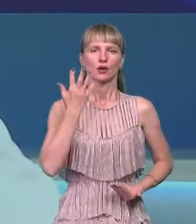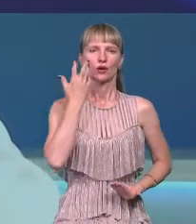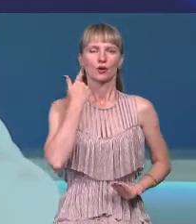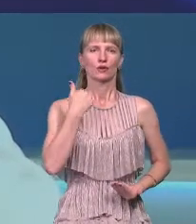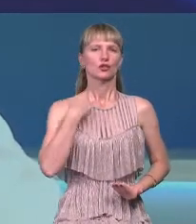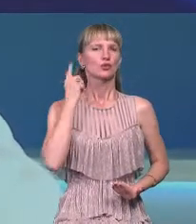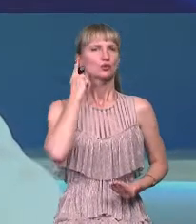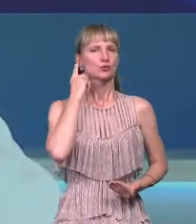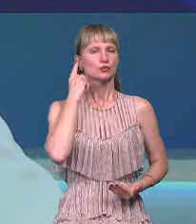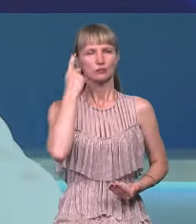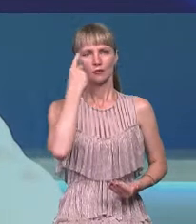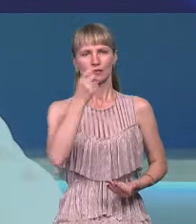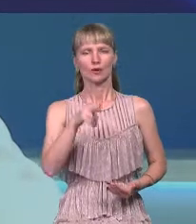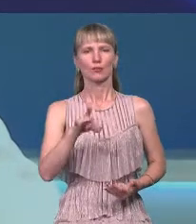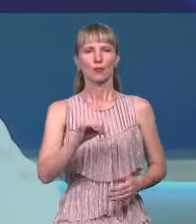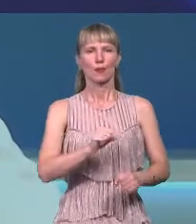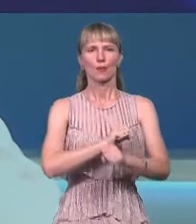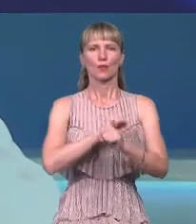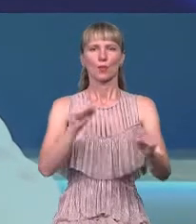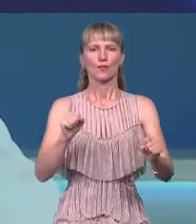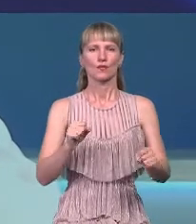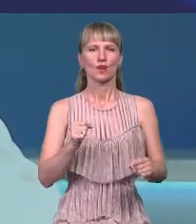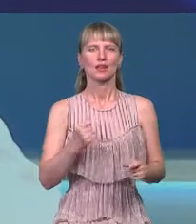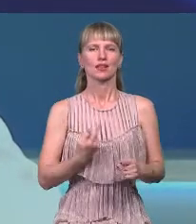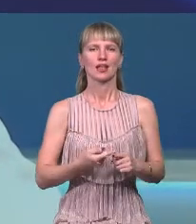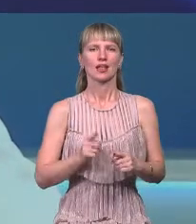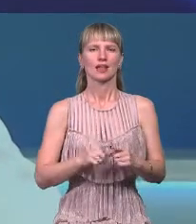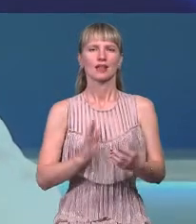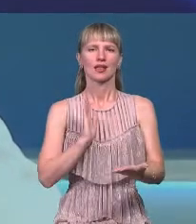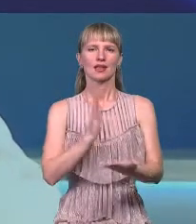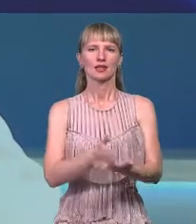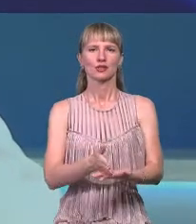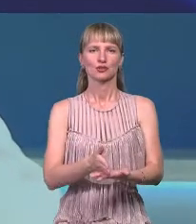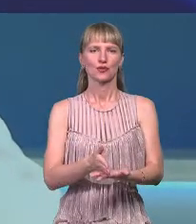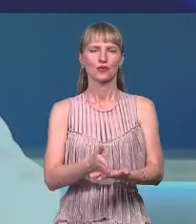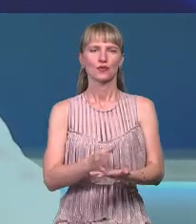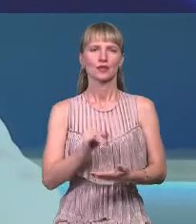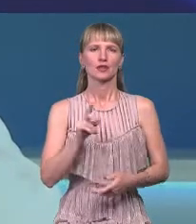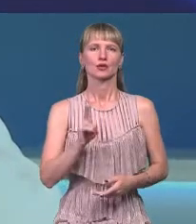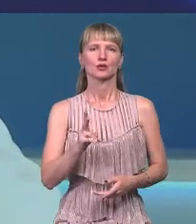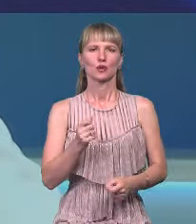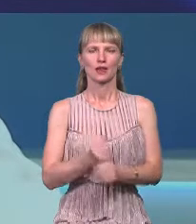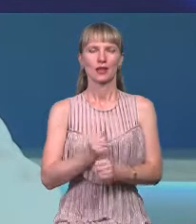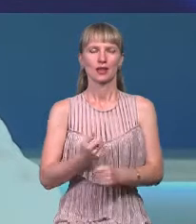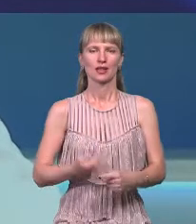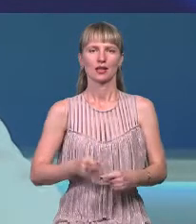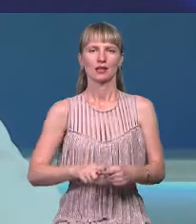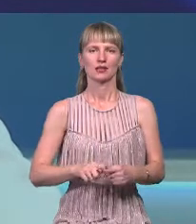там я чув, повідомлення про мінування, на це ж налаштовують і ті, хто організує це, там металошукачі,